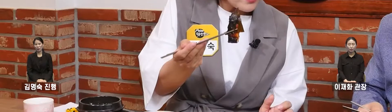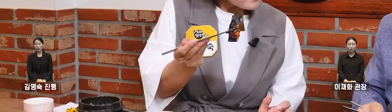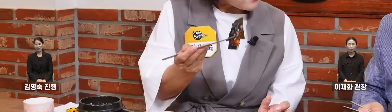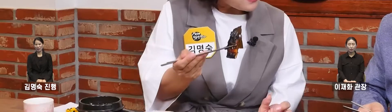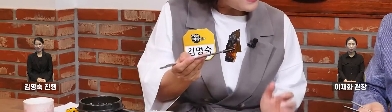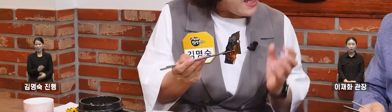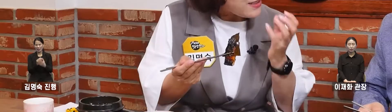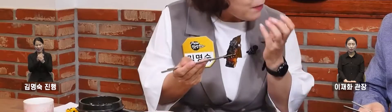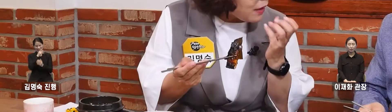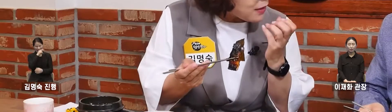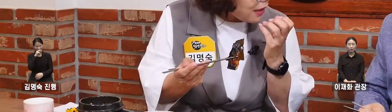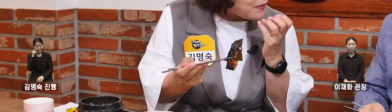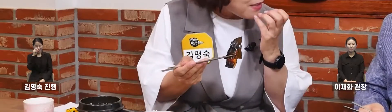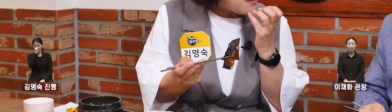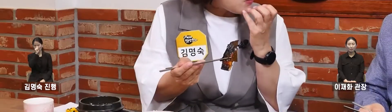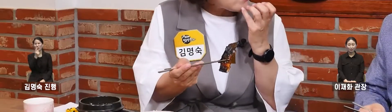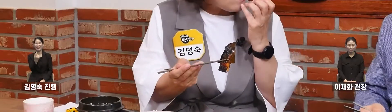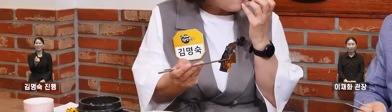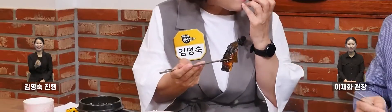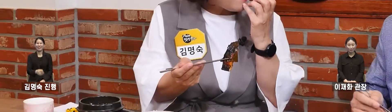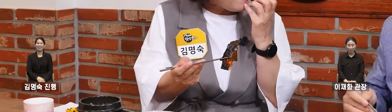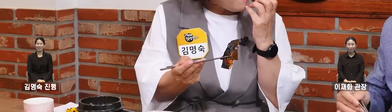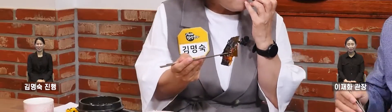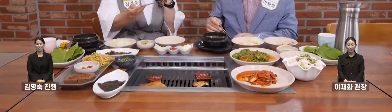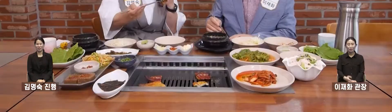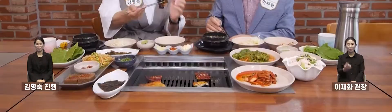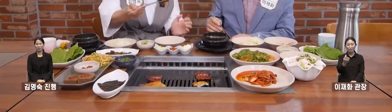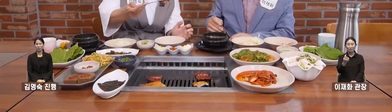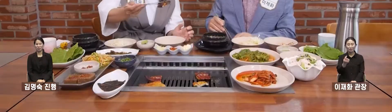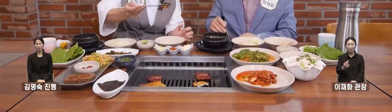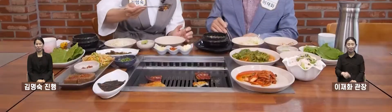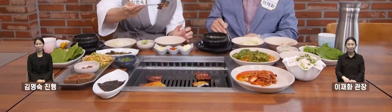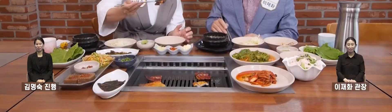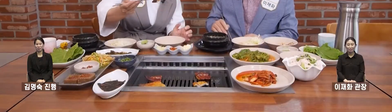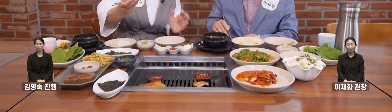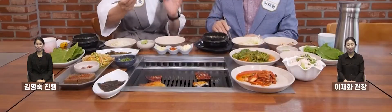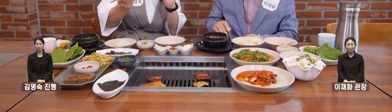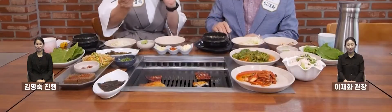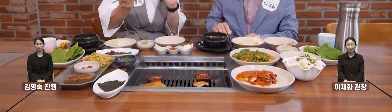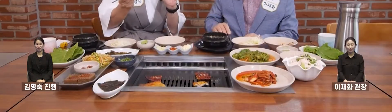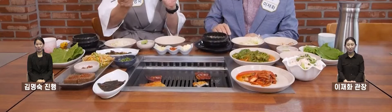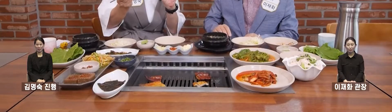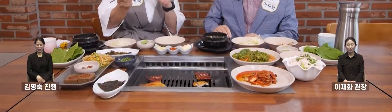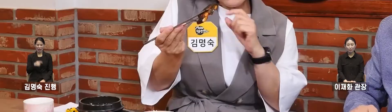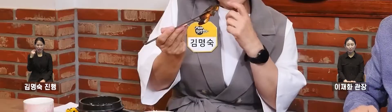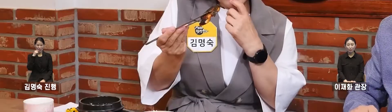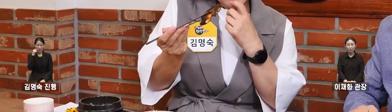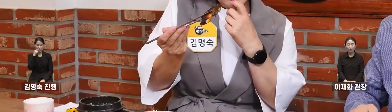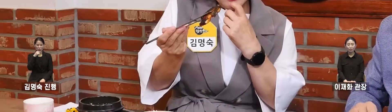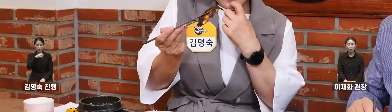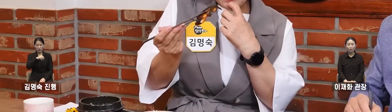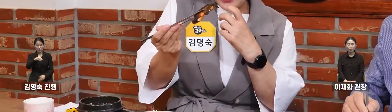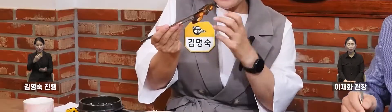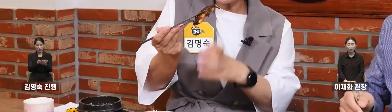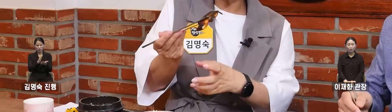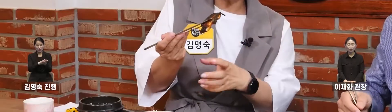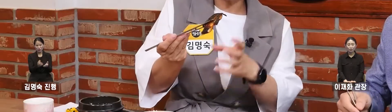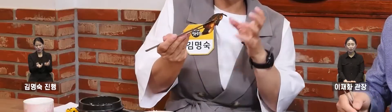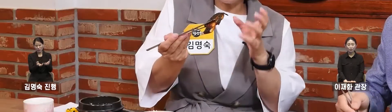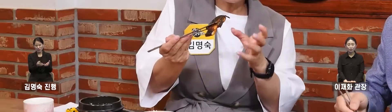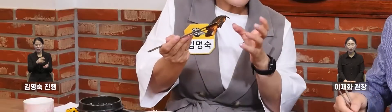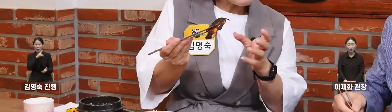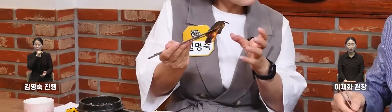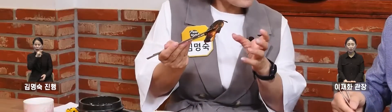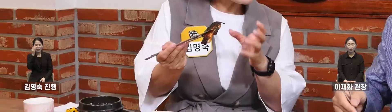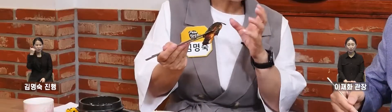깻잎하고 이 깻잎 향이 참 진짜 좋은 것 같아요. 네, 그리고 소금 부위는